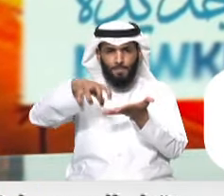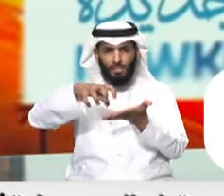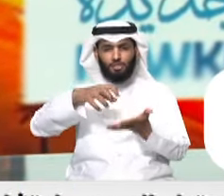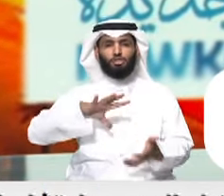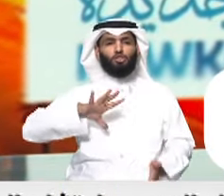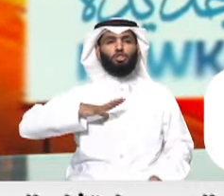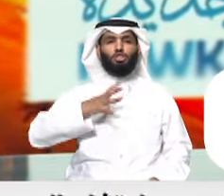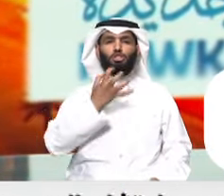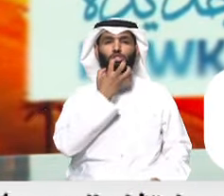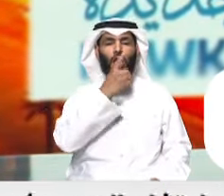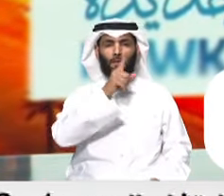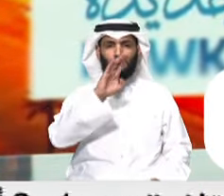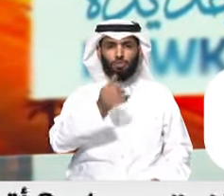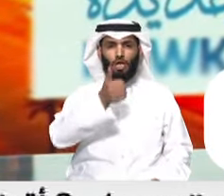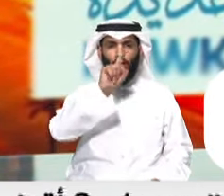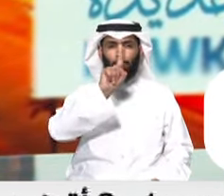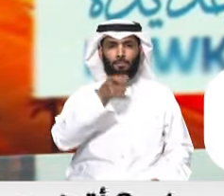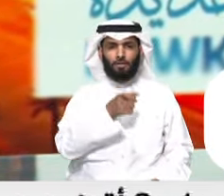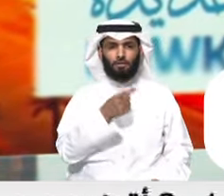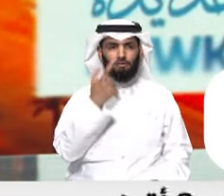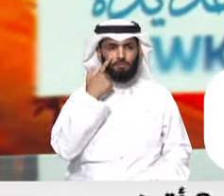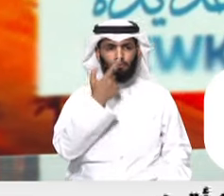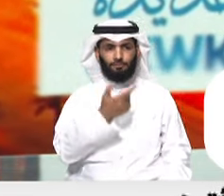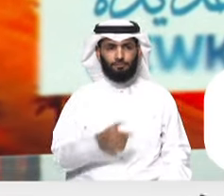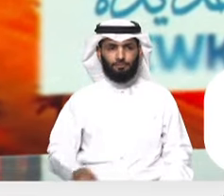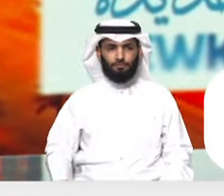مواقع للاستعمال التجاري